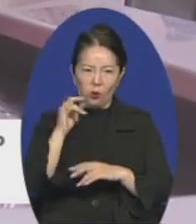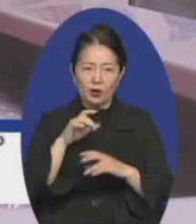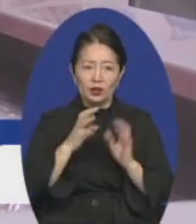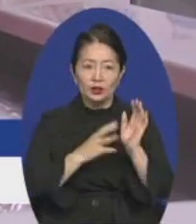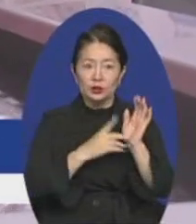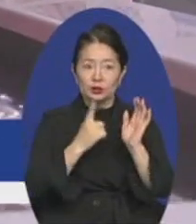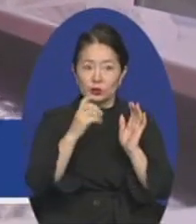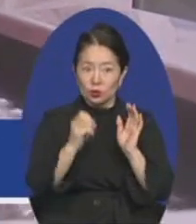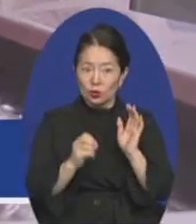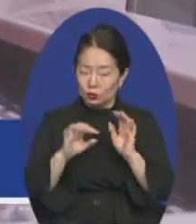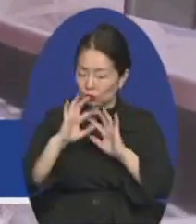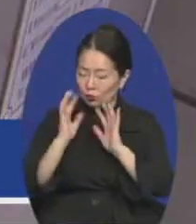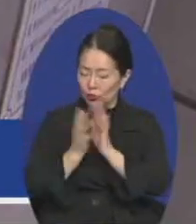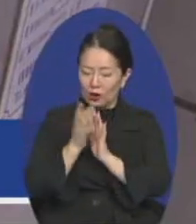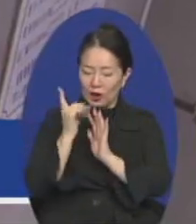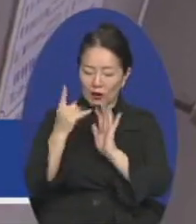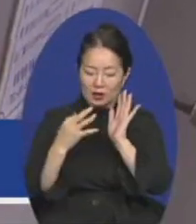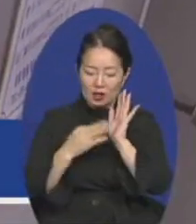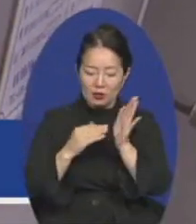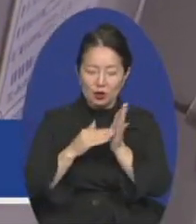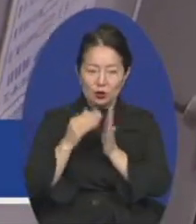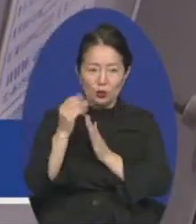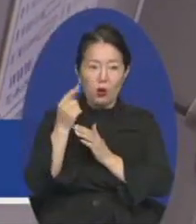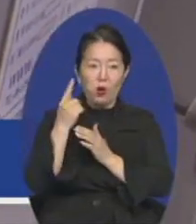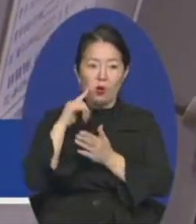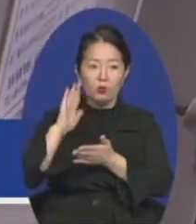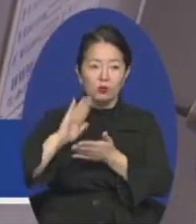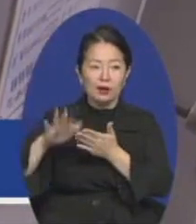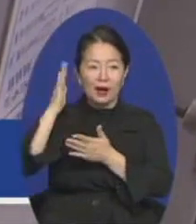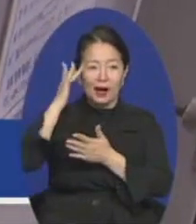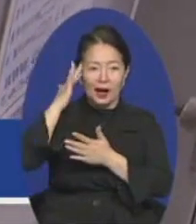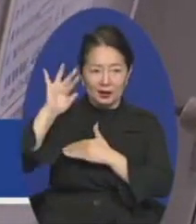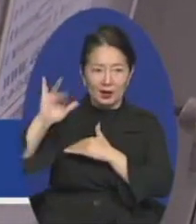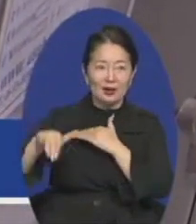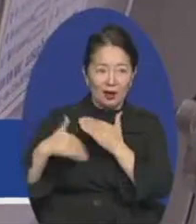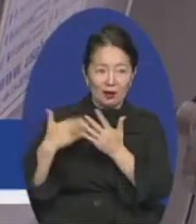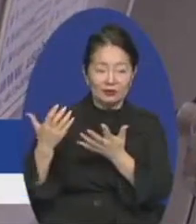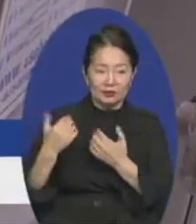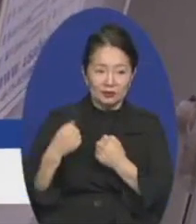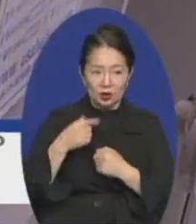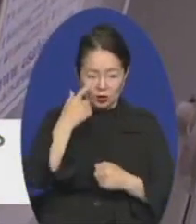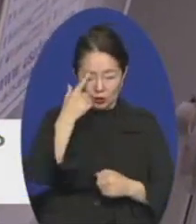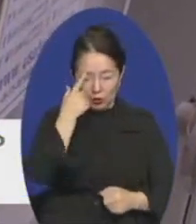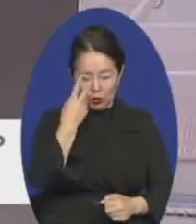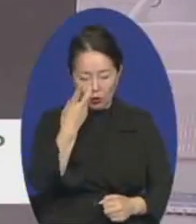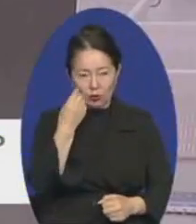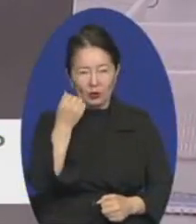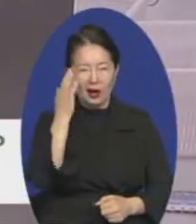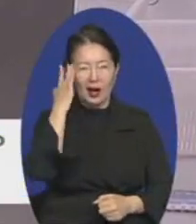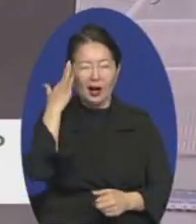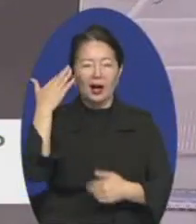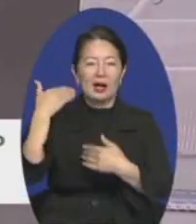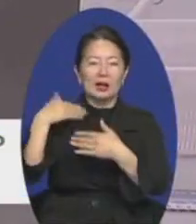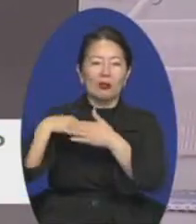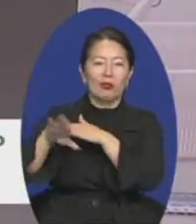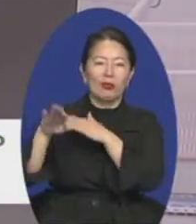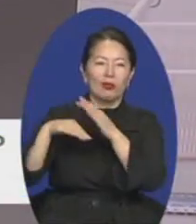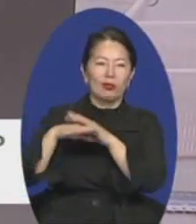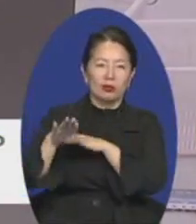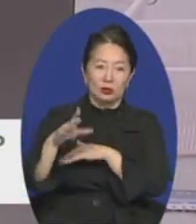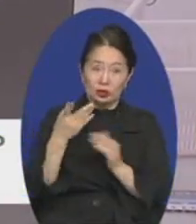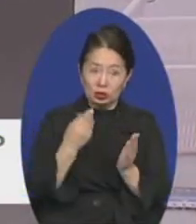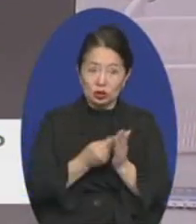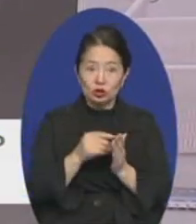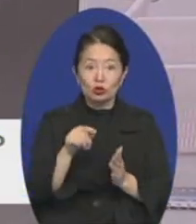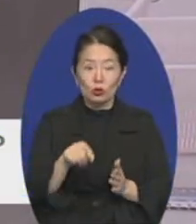Төвний 91% буюу 18 тэрбум төгрөгийн чихрийг гаднаас импортоор авч байна. Монгол төгрөг гадагшаа валют болон урсаж байгаа